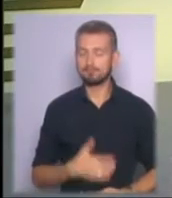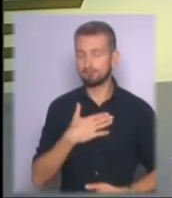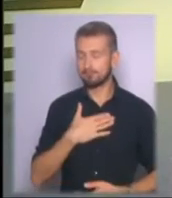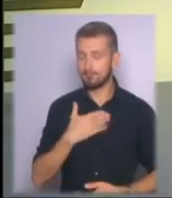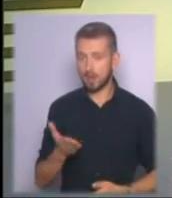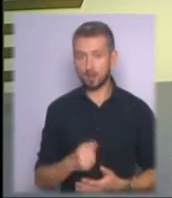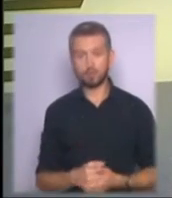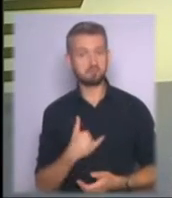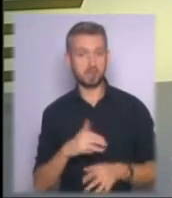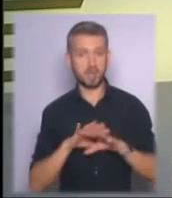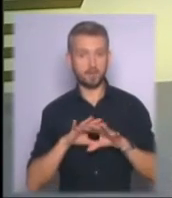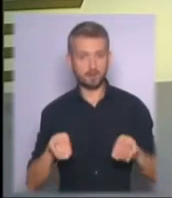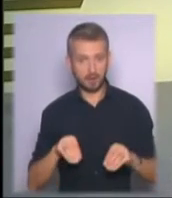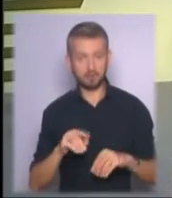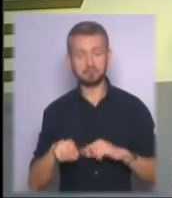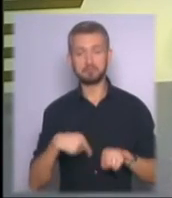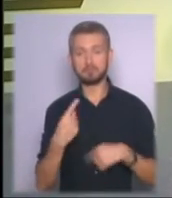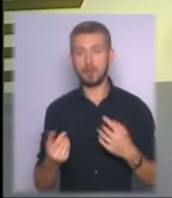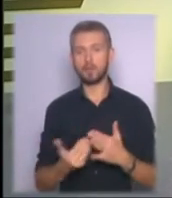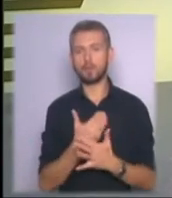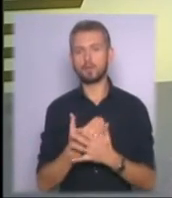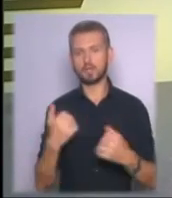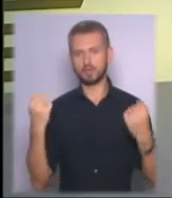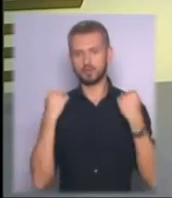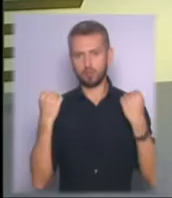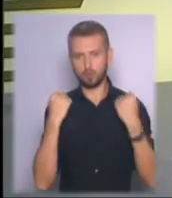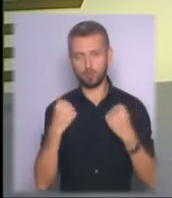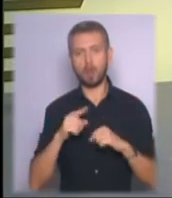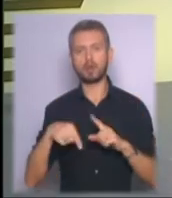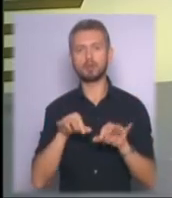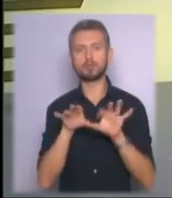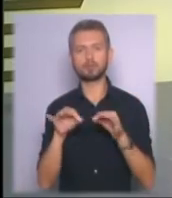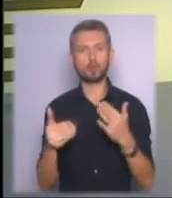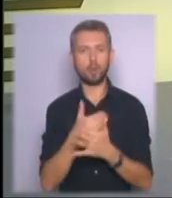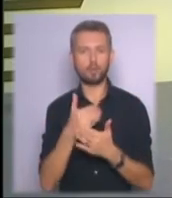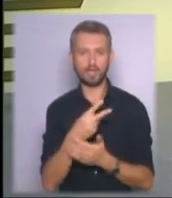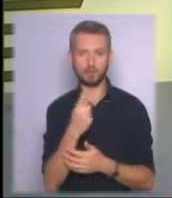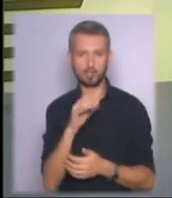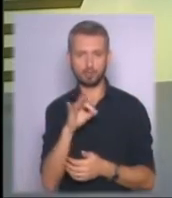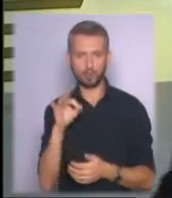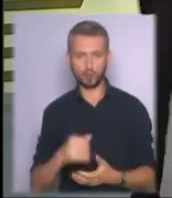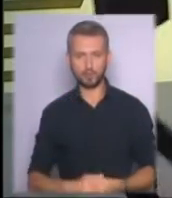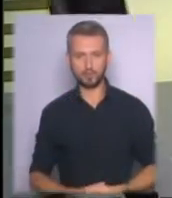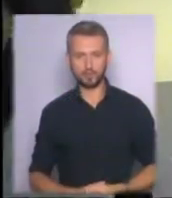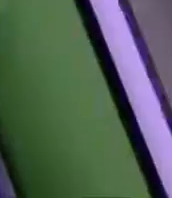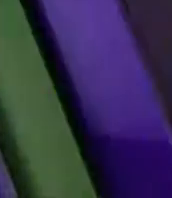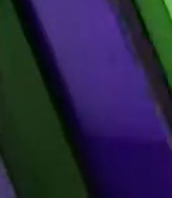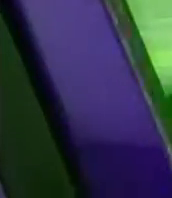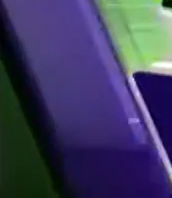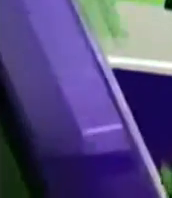Сергію. І у мене все на цю годину. Зараз Євгенія Золотоверха про спорт. Наступний випуск о 21-й. Будьте з нами.